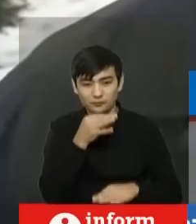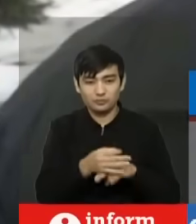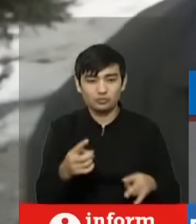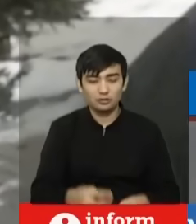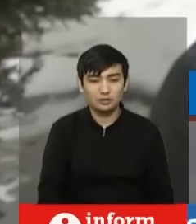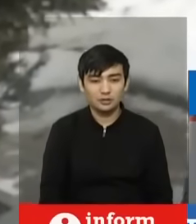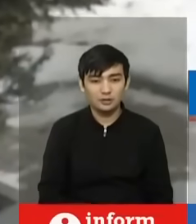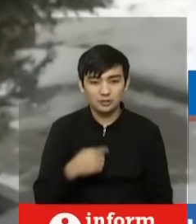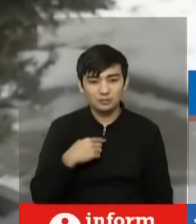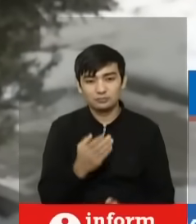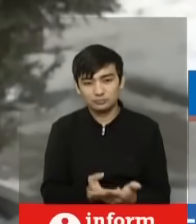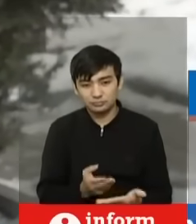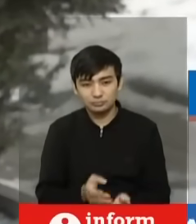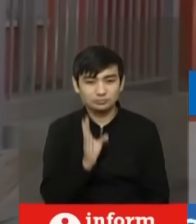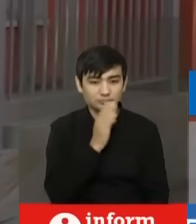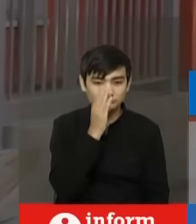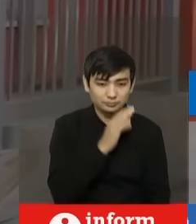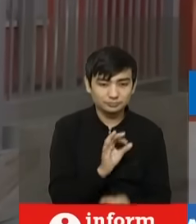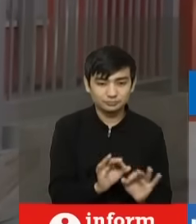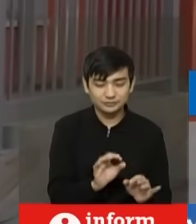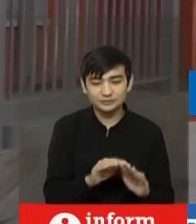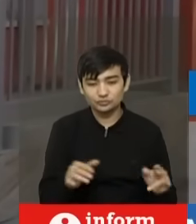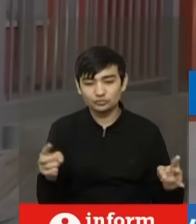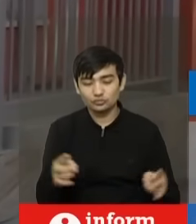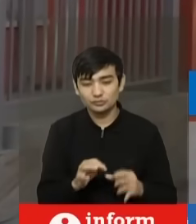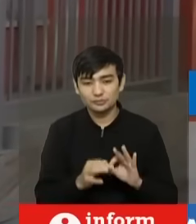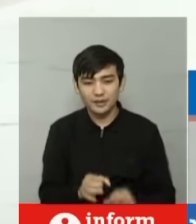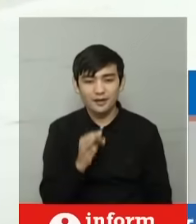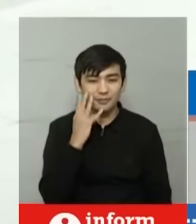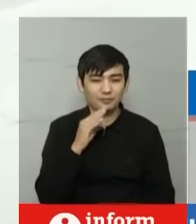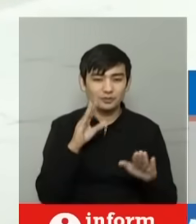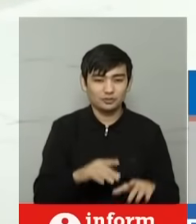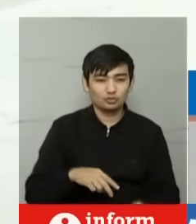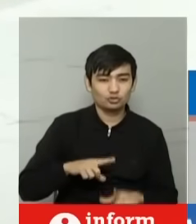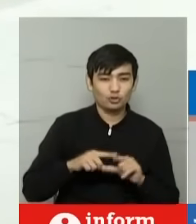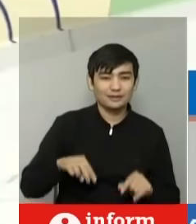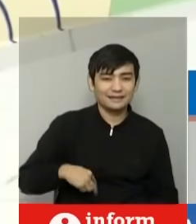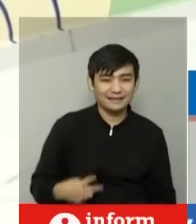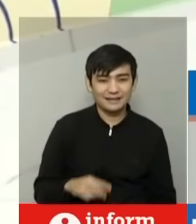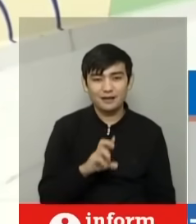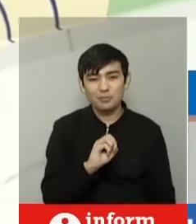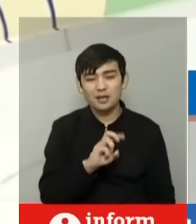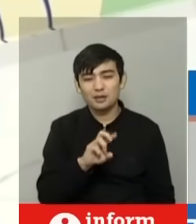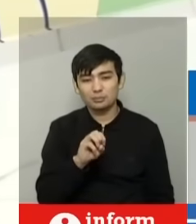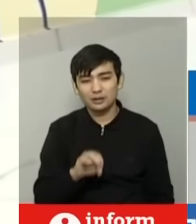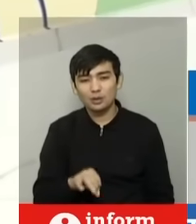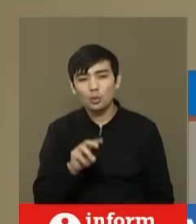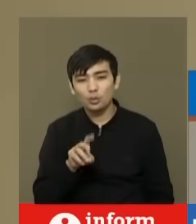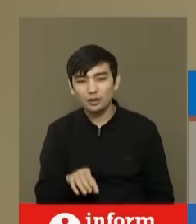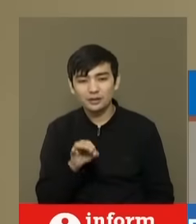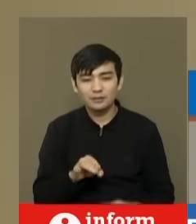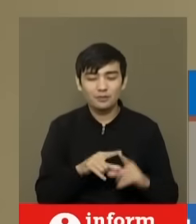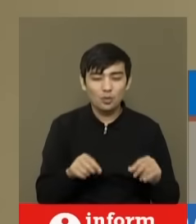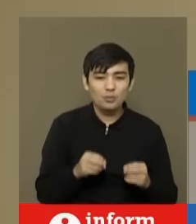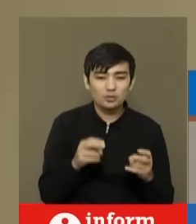Қауіпсіздік шараларын түсіндіру керек ата-анасы балаларына. Ал Алматыдағы мектептердің бірінде директор болып жұмыс істейтін Бейбіткүл Ясынқызы оқушы қауіпсіздігіне